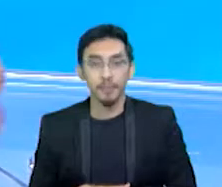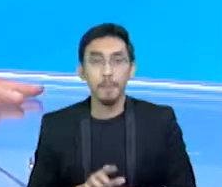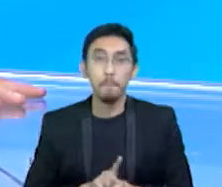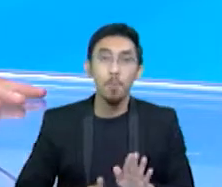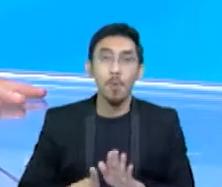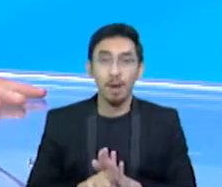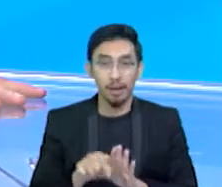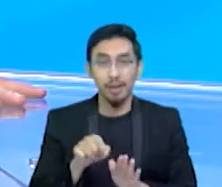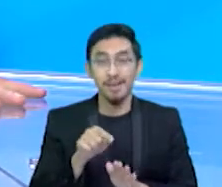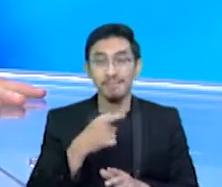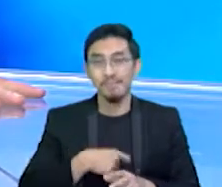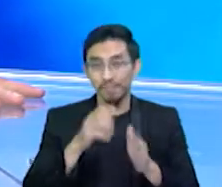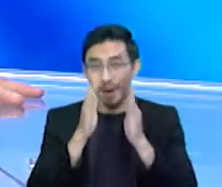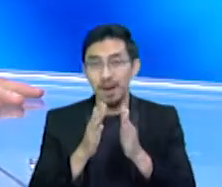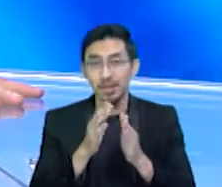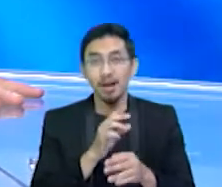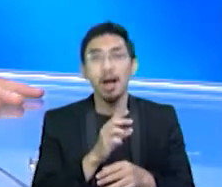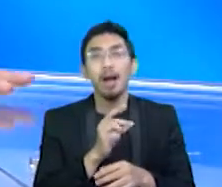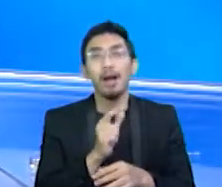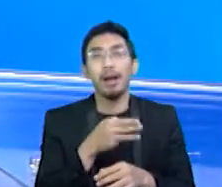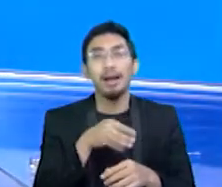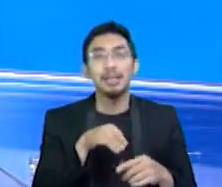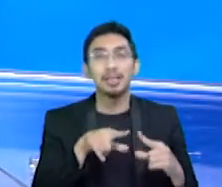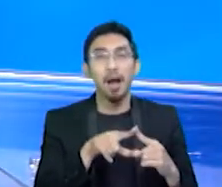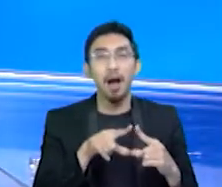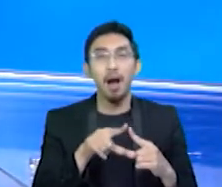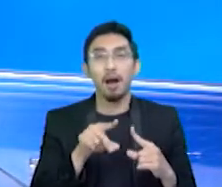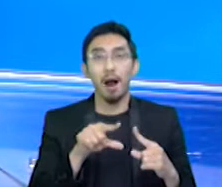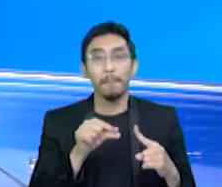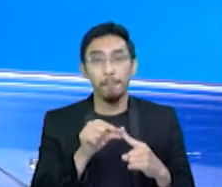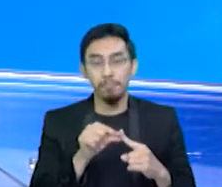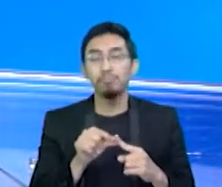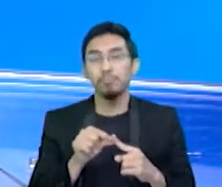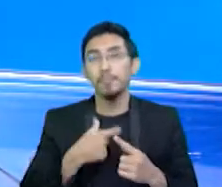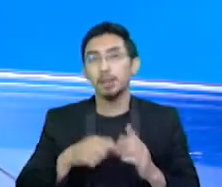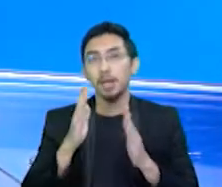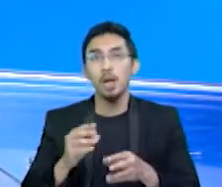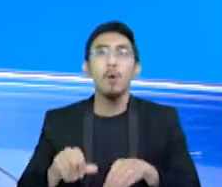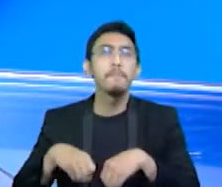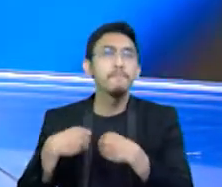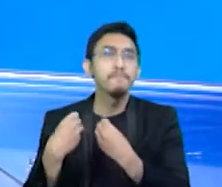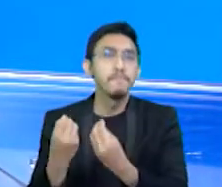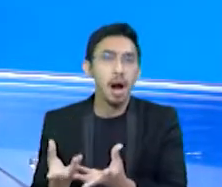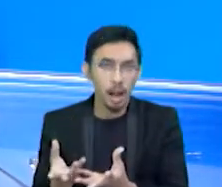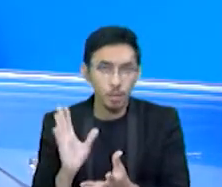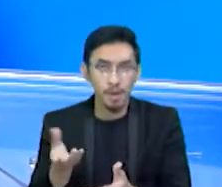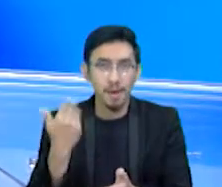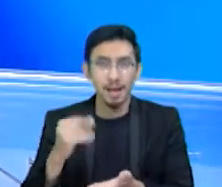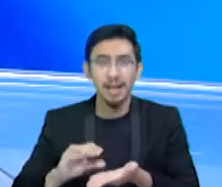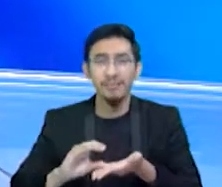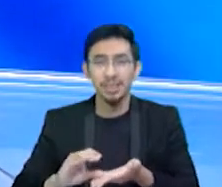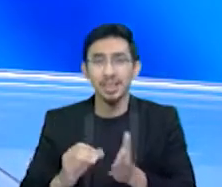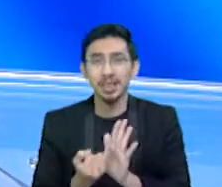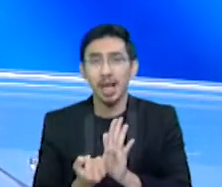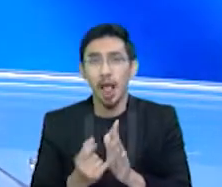Diwakili kuasa hukumnya konten kreator Reza Oktavian atau Reza Arab mengembalikan uang pemberian tersangka kasus dugaan investasi ilegal Doni Salmanan. Reza